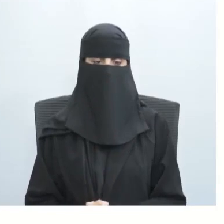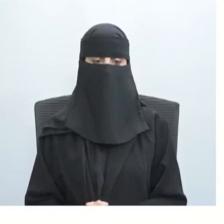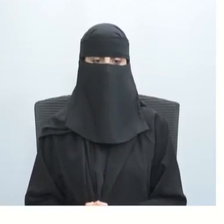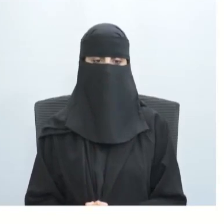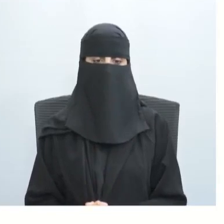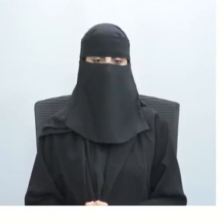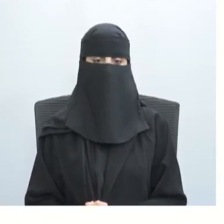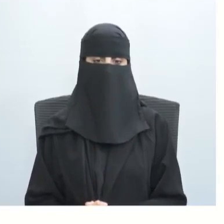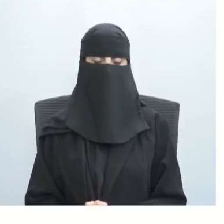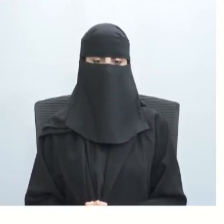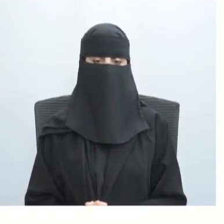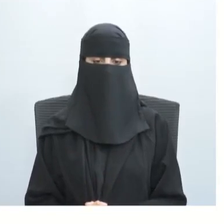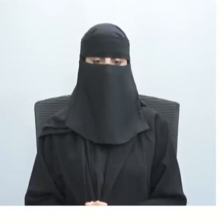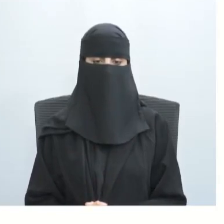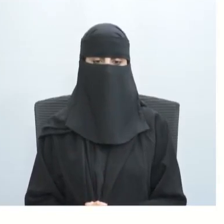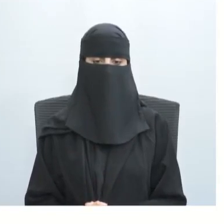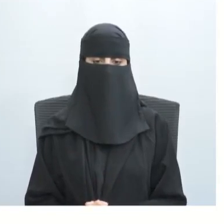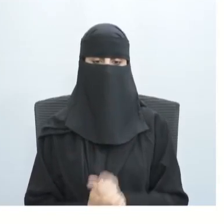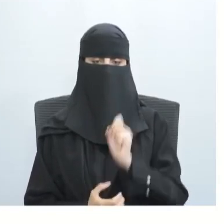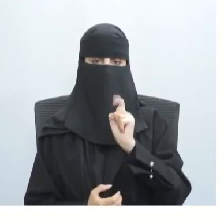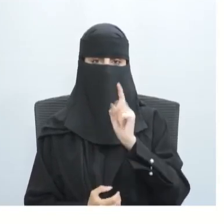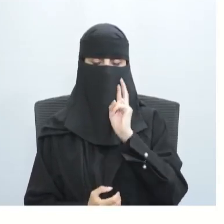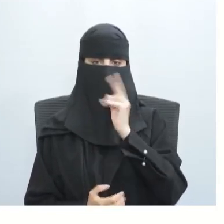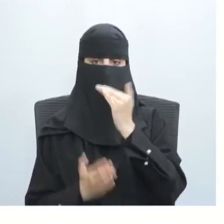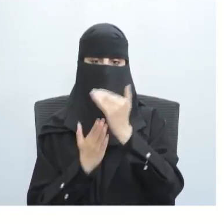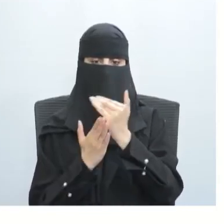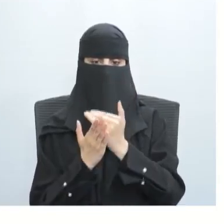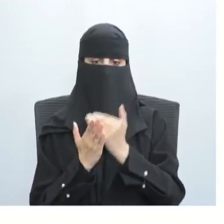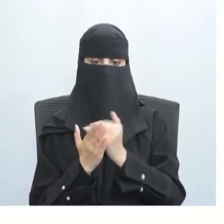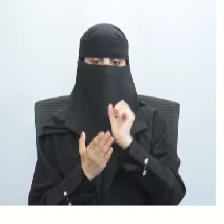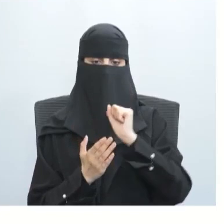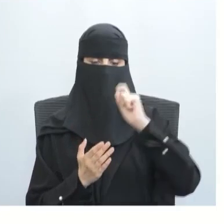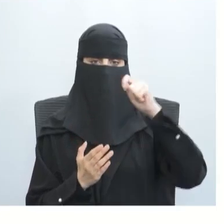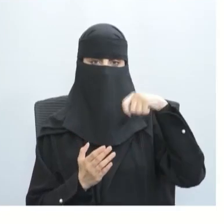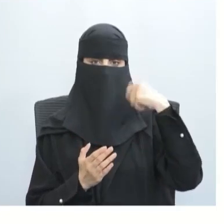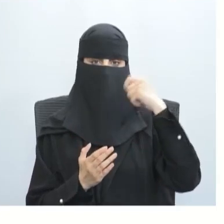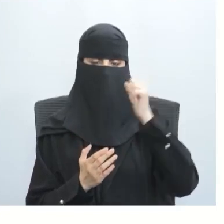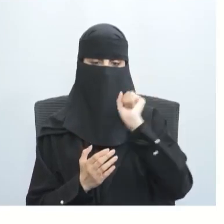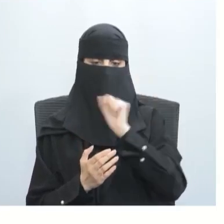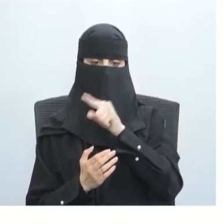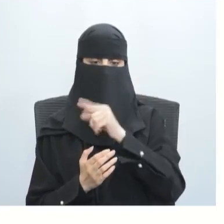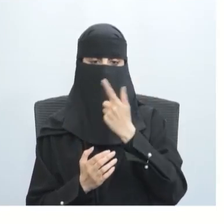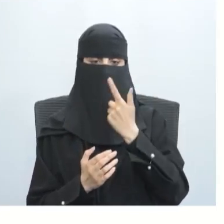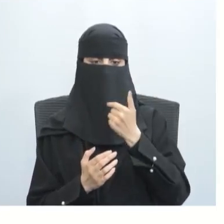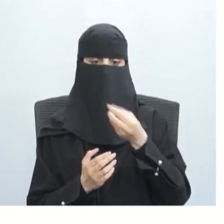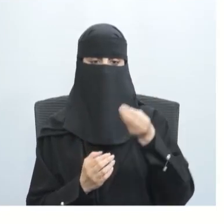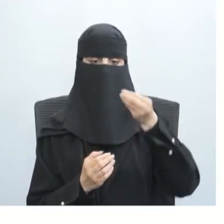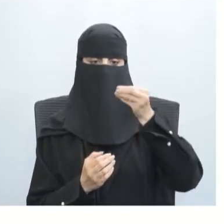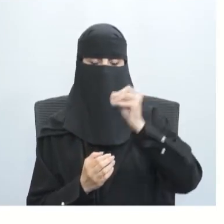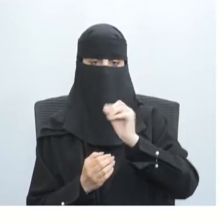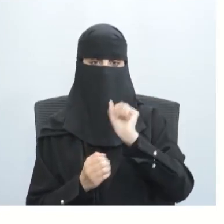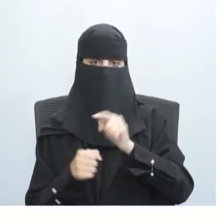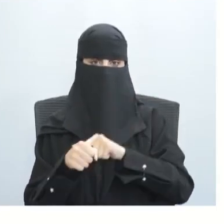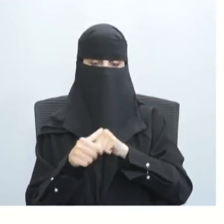العباره الخاطئه فيما يلي اولا في برنامج تحرير الفيديو المختصر يمكنك استخدام مرشح